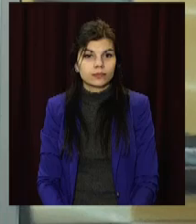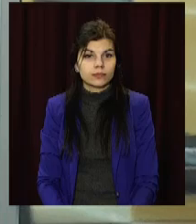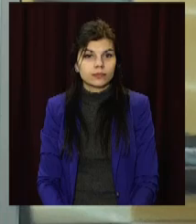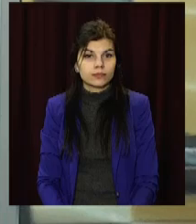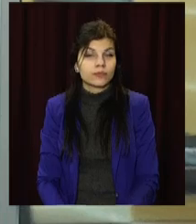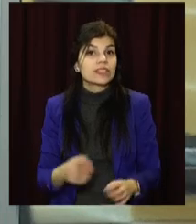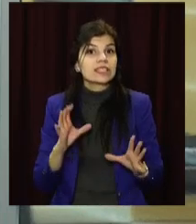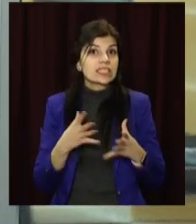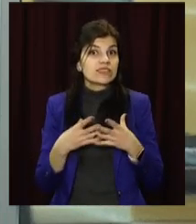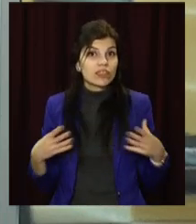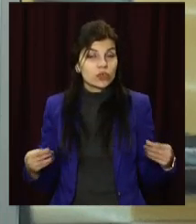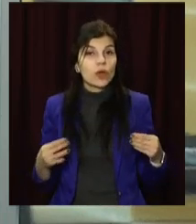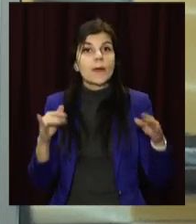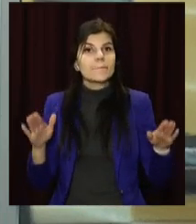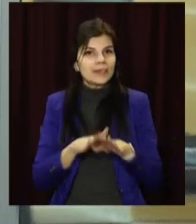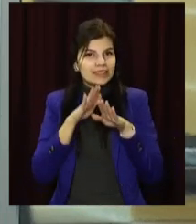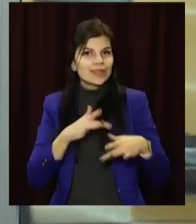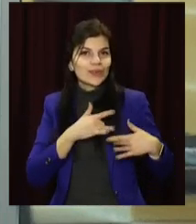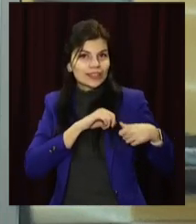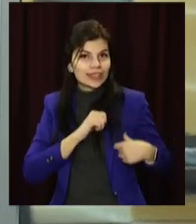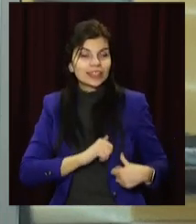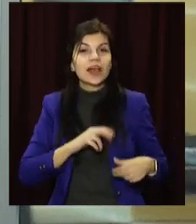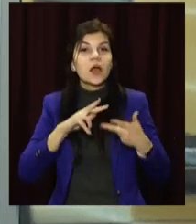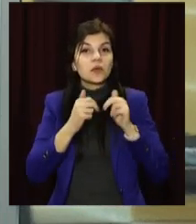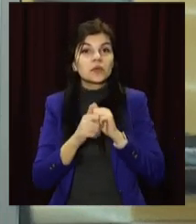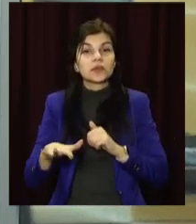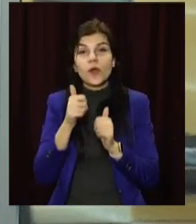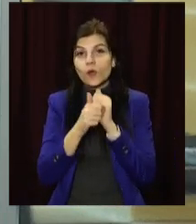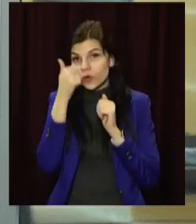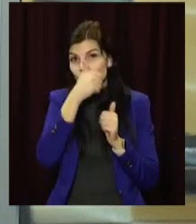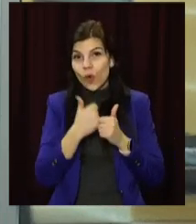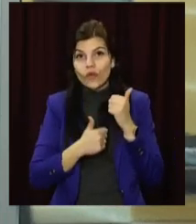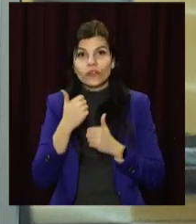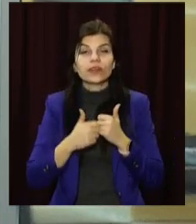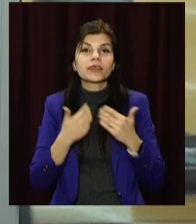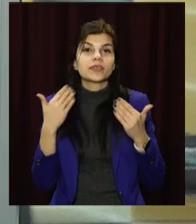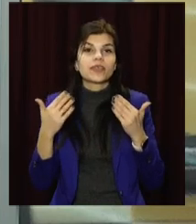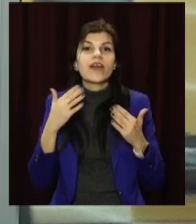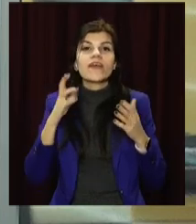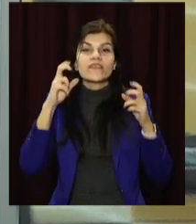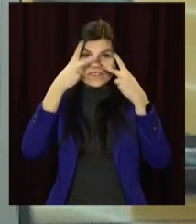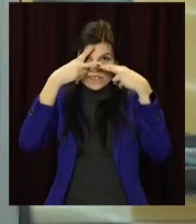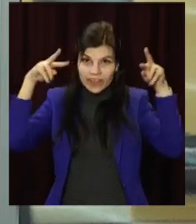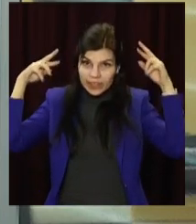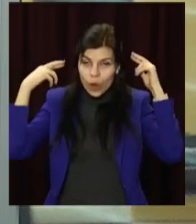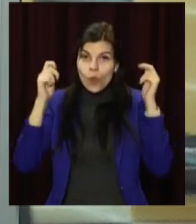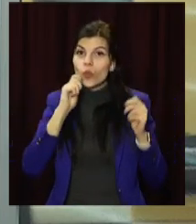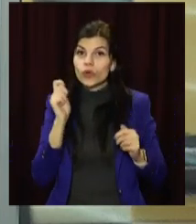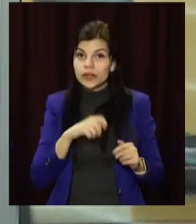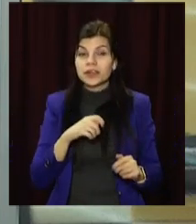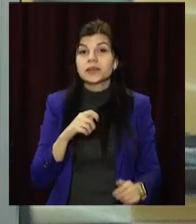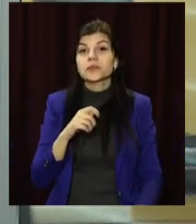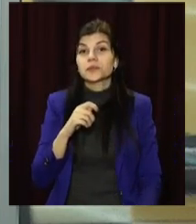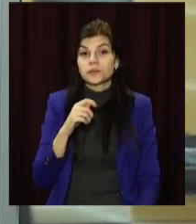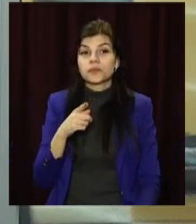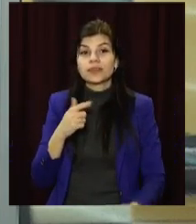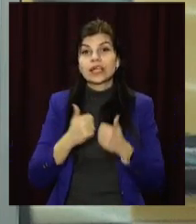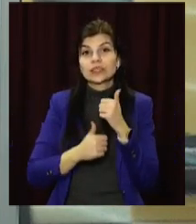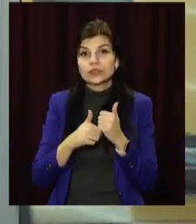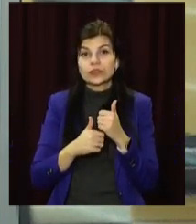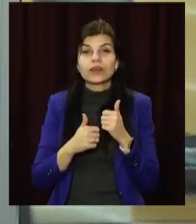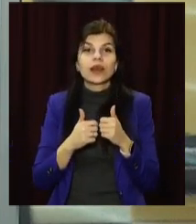З весною та піснею в серці. В Кам'янському відбувся щорічний конкурс-фестиваль «Вінок України». Вже втретє у вокальній майстерності